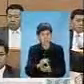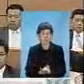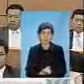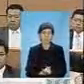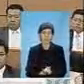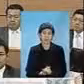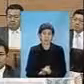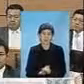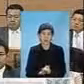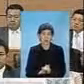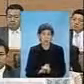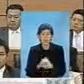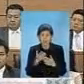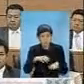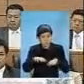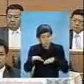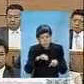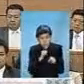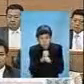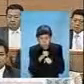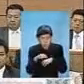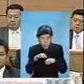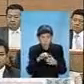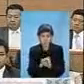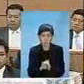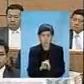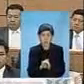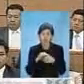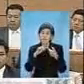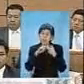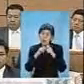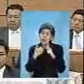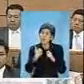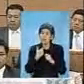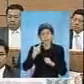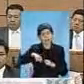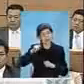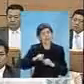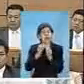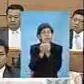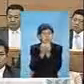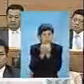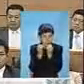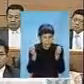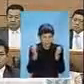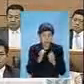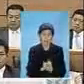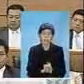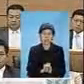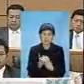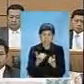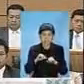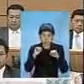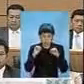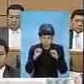291แล้วกระบวนการขับเคลื่อนเกิดไปมีประเด็นอยู่ที่ศาลรัฐธรรมนูญจนการลงม